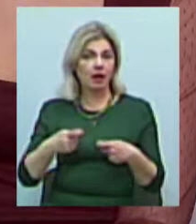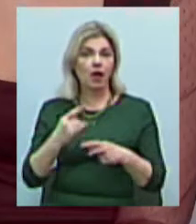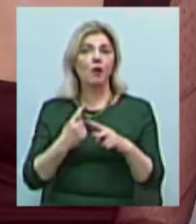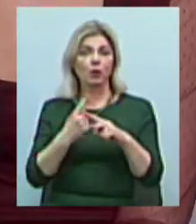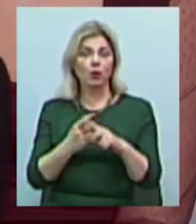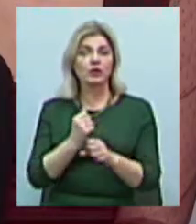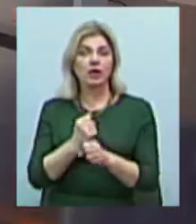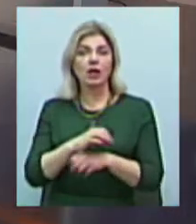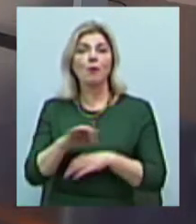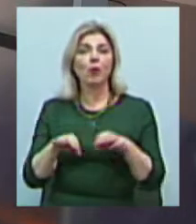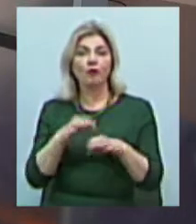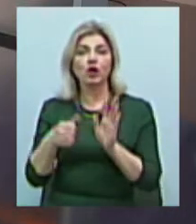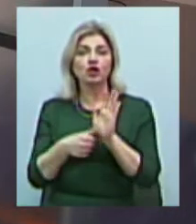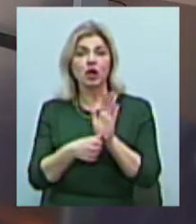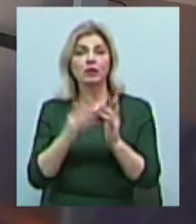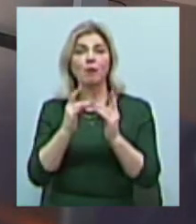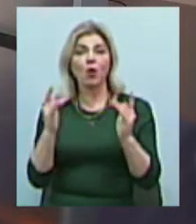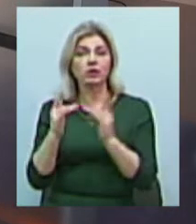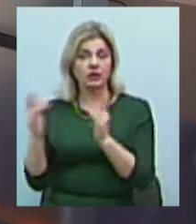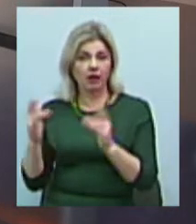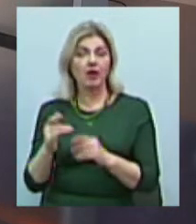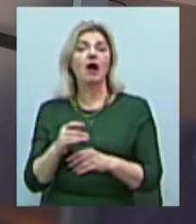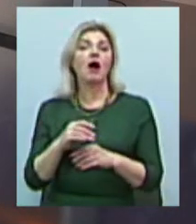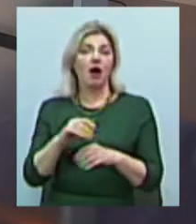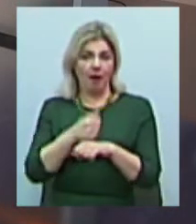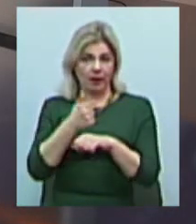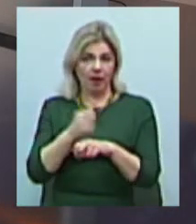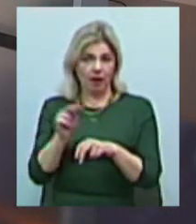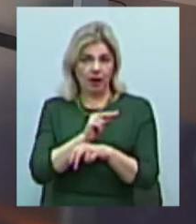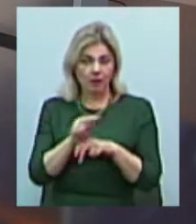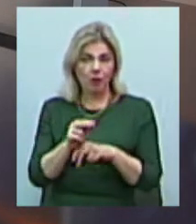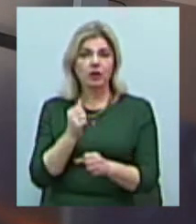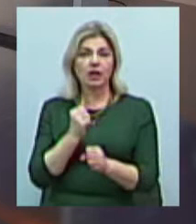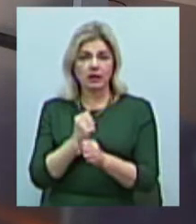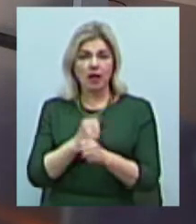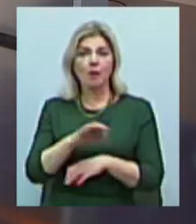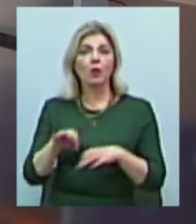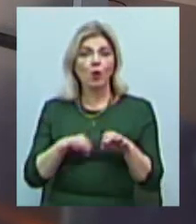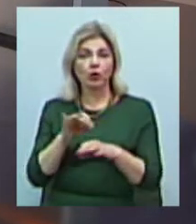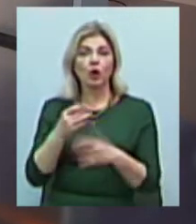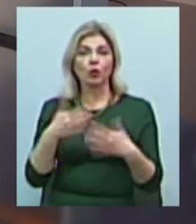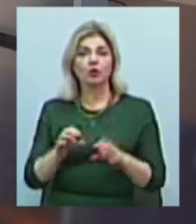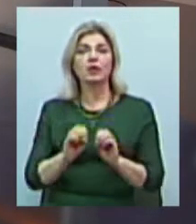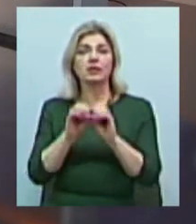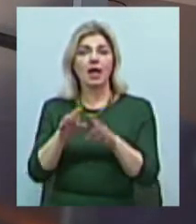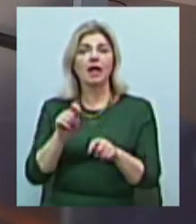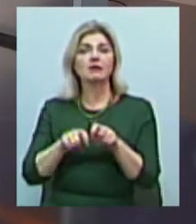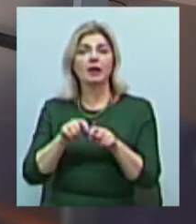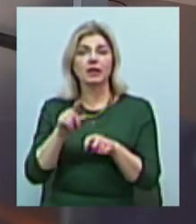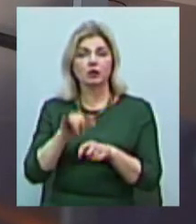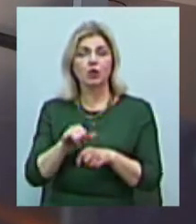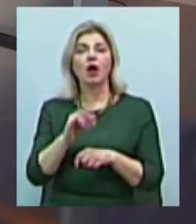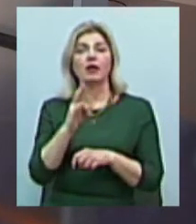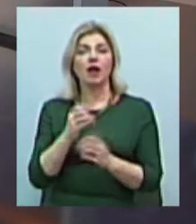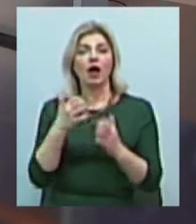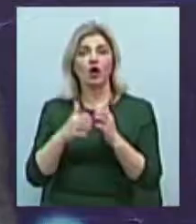проводимо проєктування 6 мостів. Капітальний ремонт, ми проводимо проєктування і вже виходимо на експертизу, це М14 на Херсон,